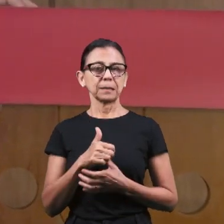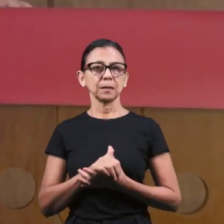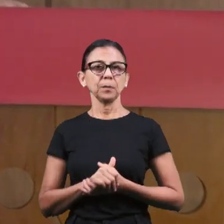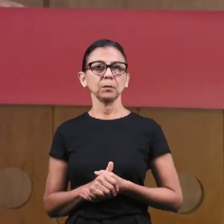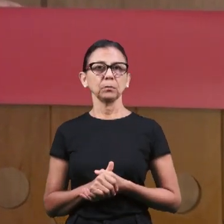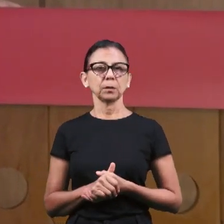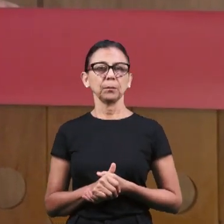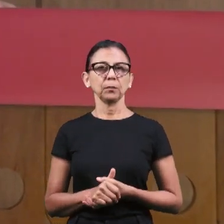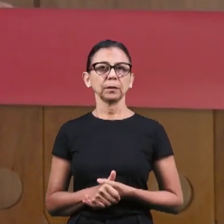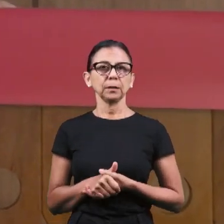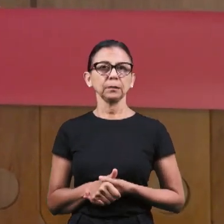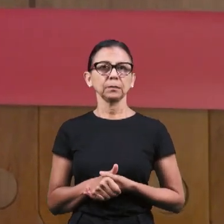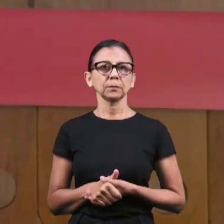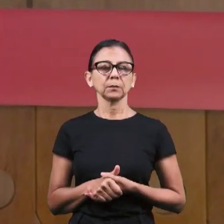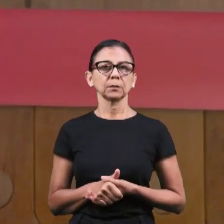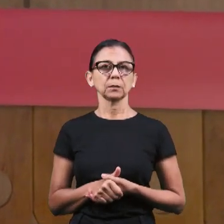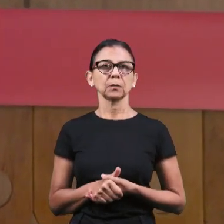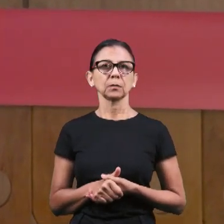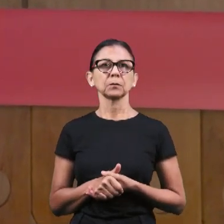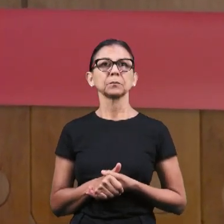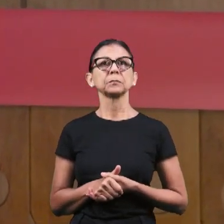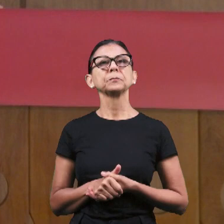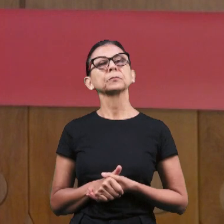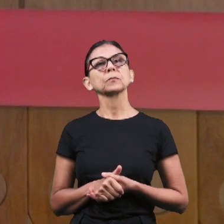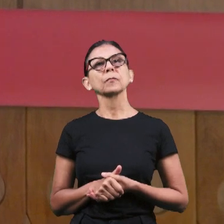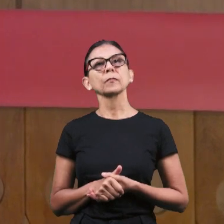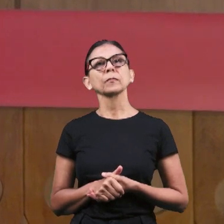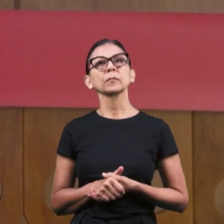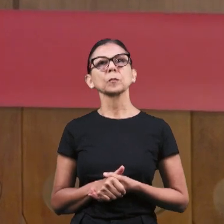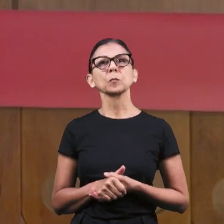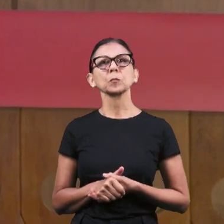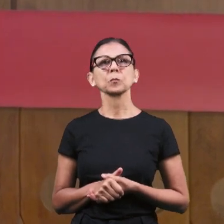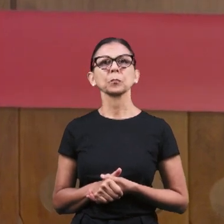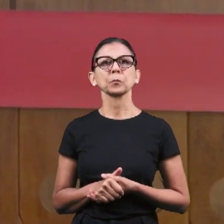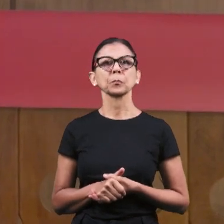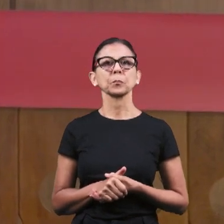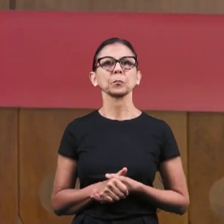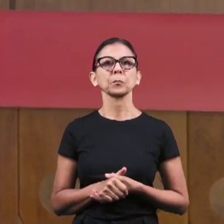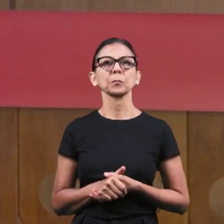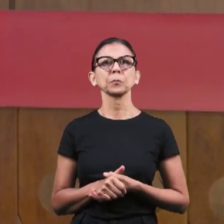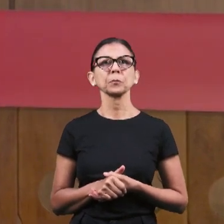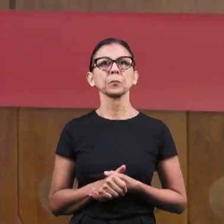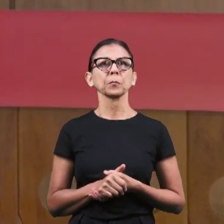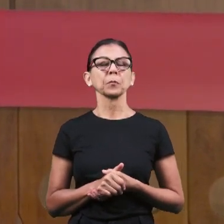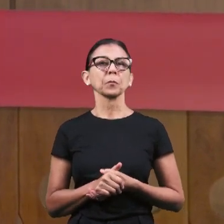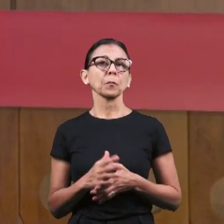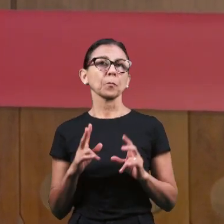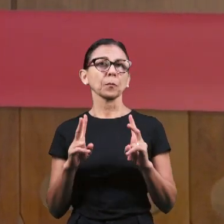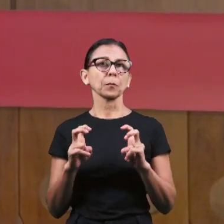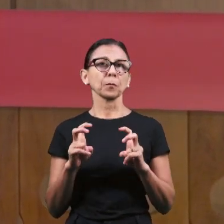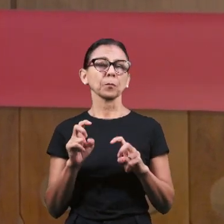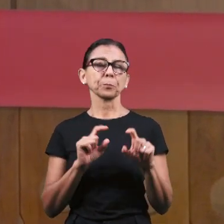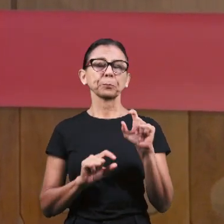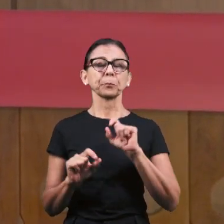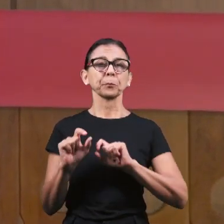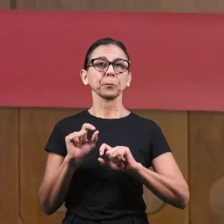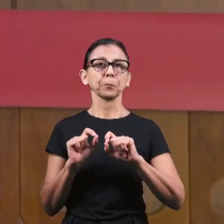dire que ce sujet est apporté parce qu'en